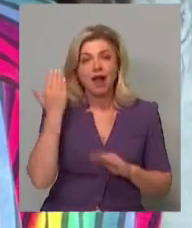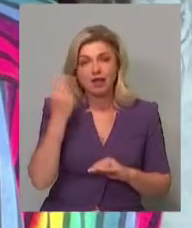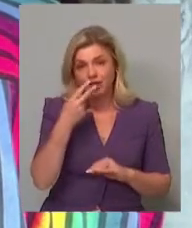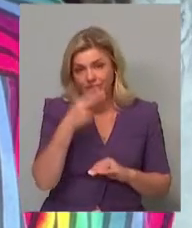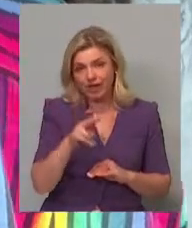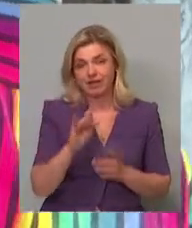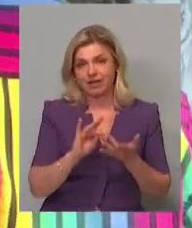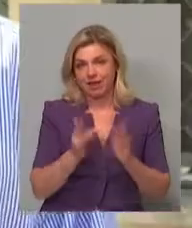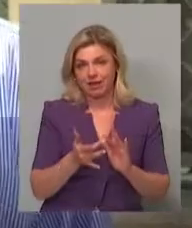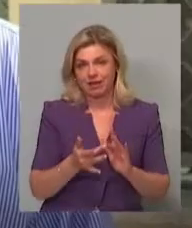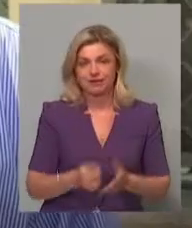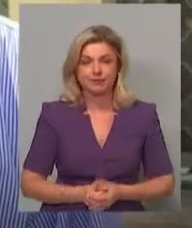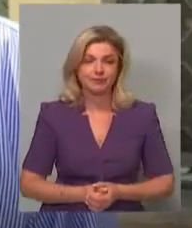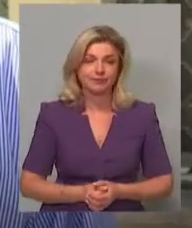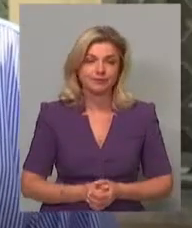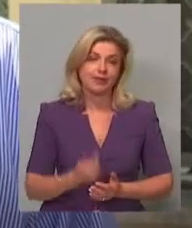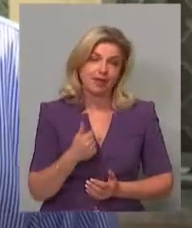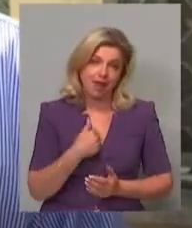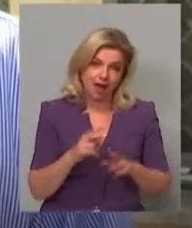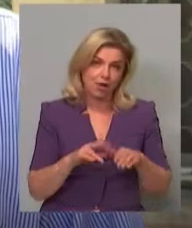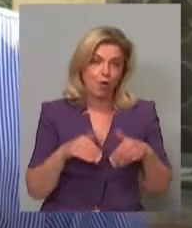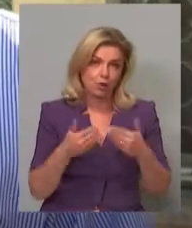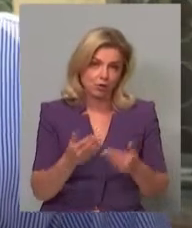у соцмережах. Рекомендував би всім